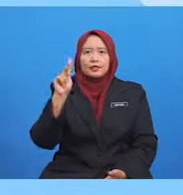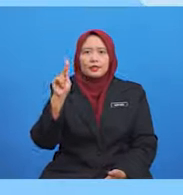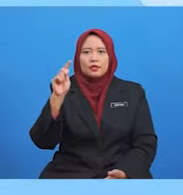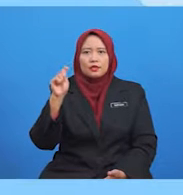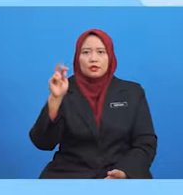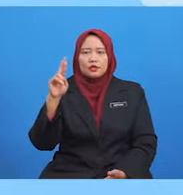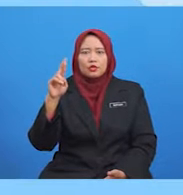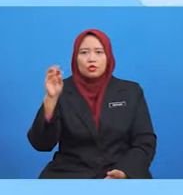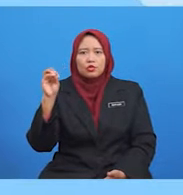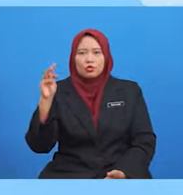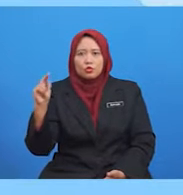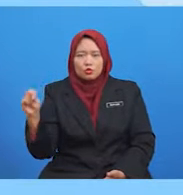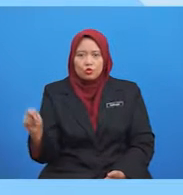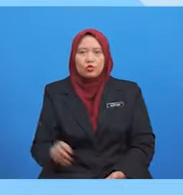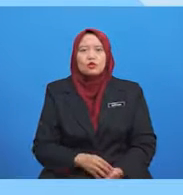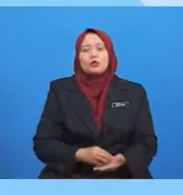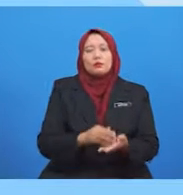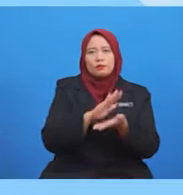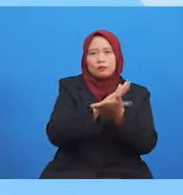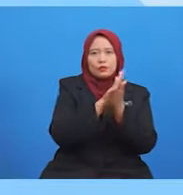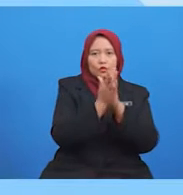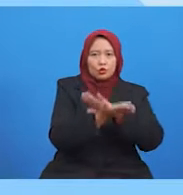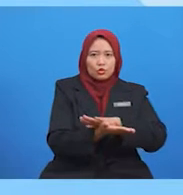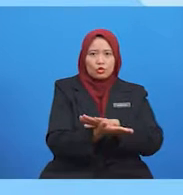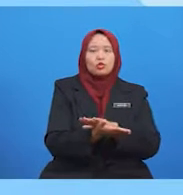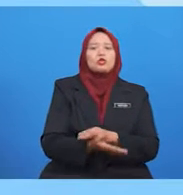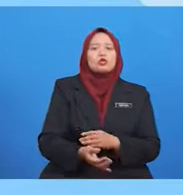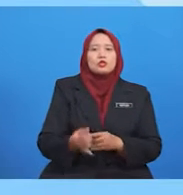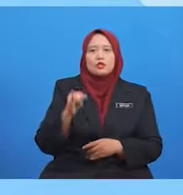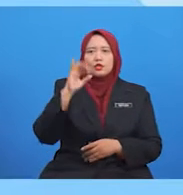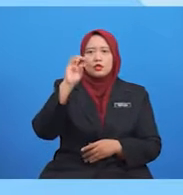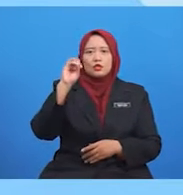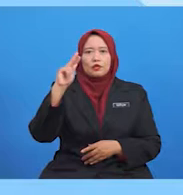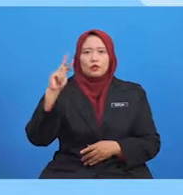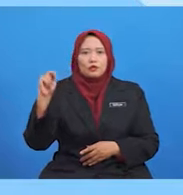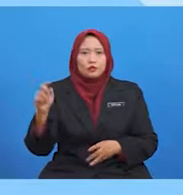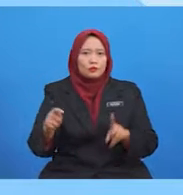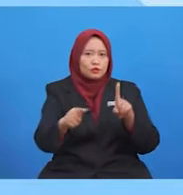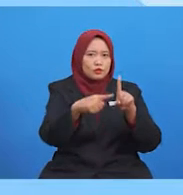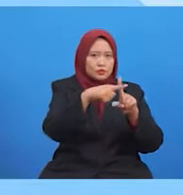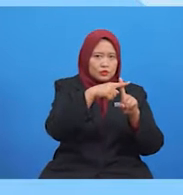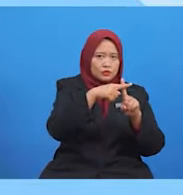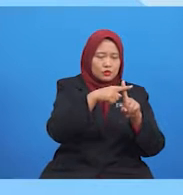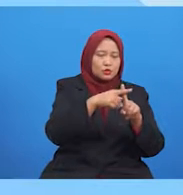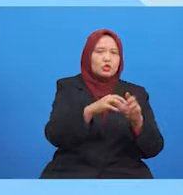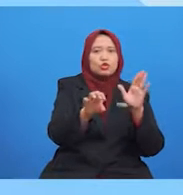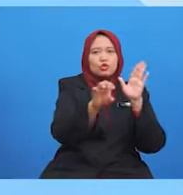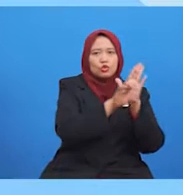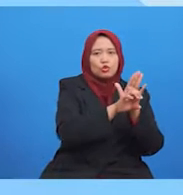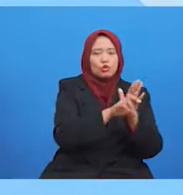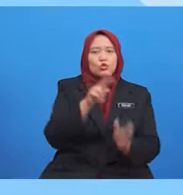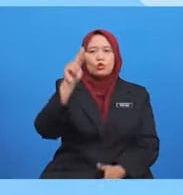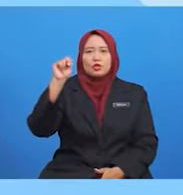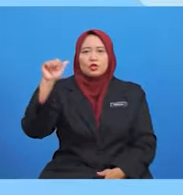Contohnya, ion positif ialah ion natrium, Na positif, ion